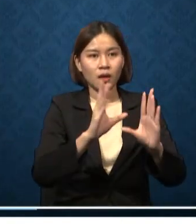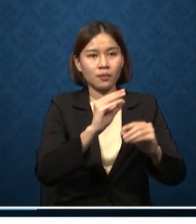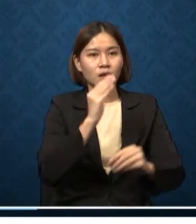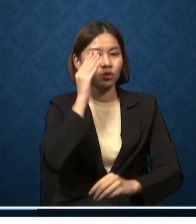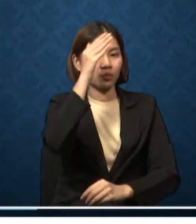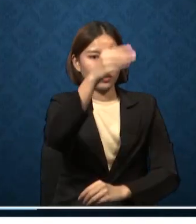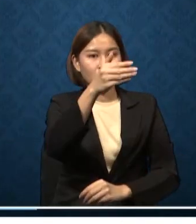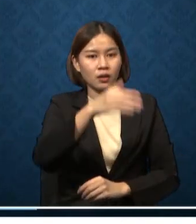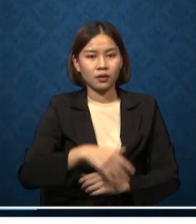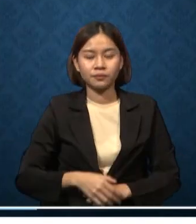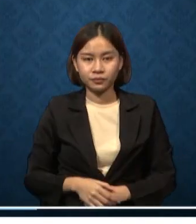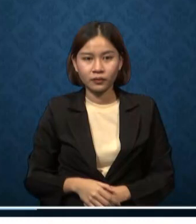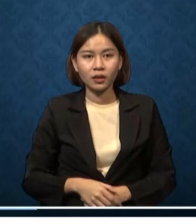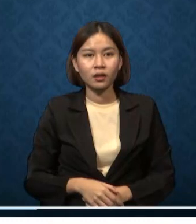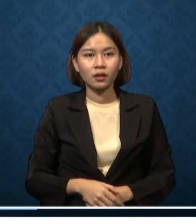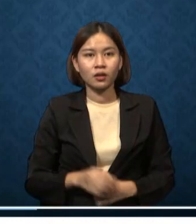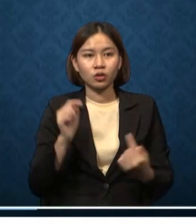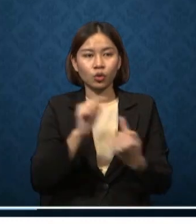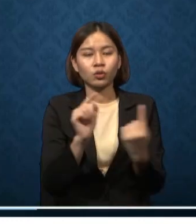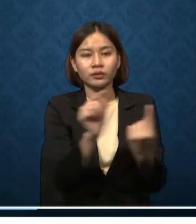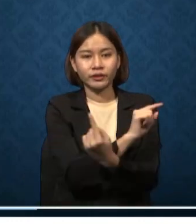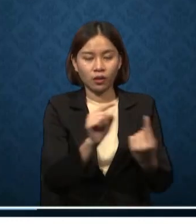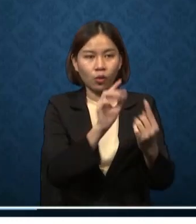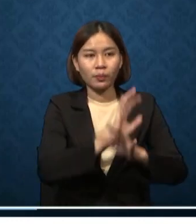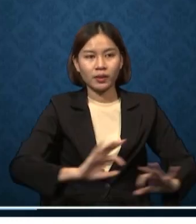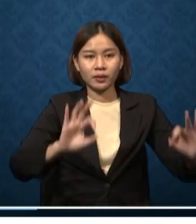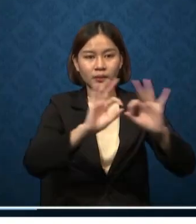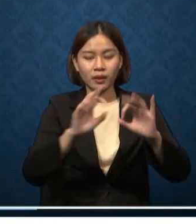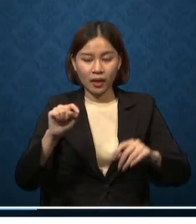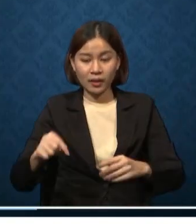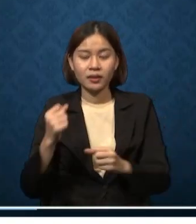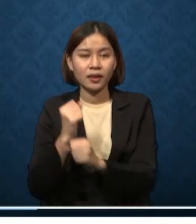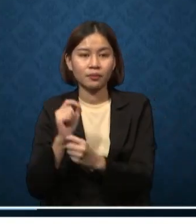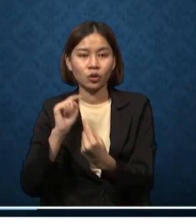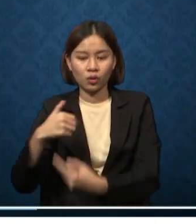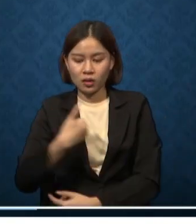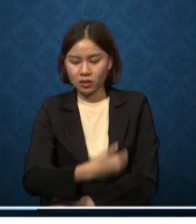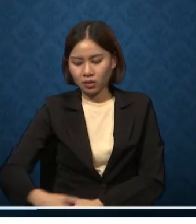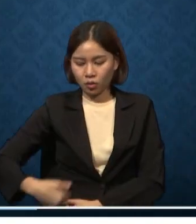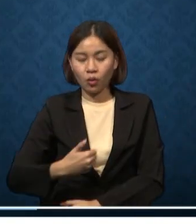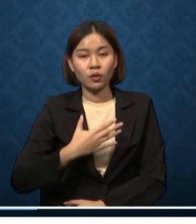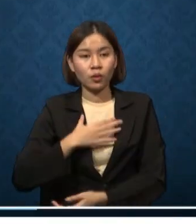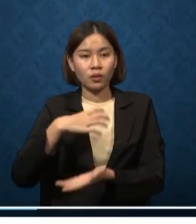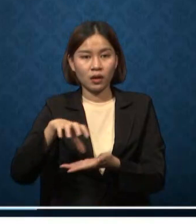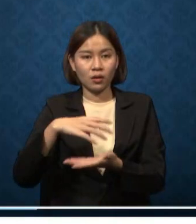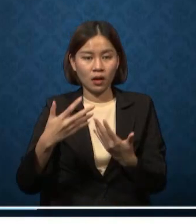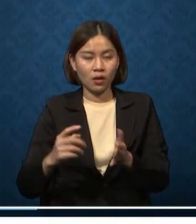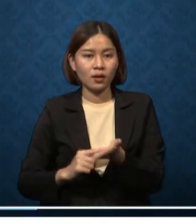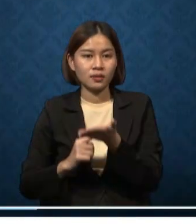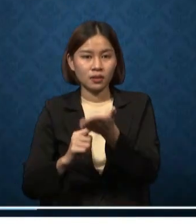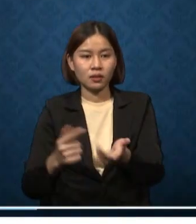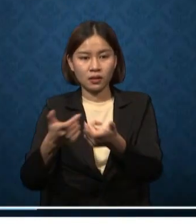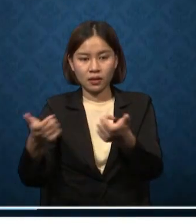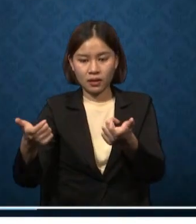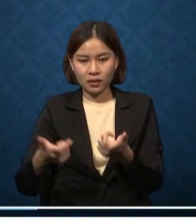อีกฉบับหนึ่งซึ่งจะหนักไปในทางสังคมที่ท่านทำเนี่ยท่านหนักไปทางสุขภาพที่ผมเรียนแล้วเราได้เสนอรายงาน